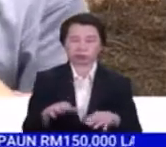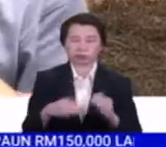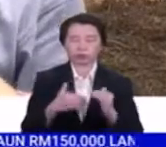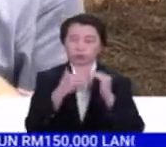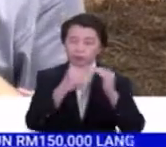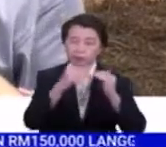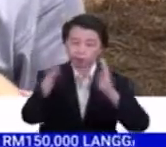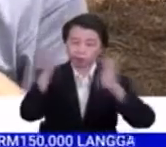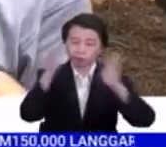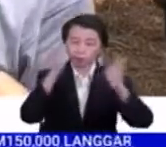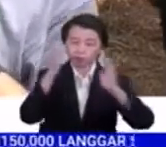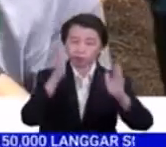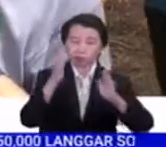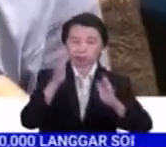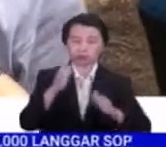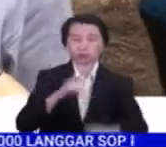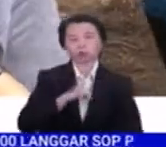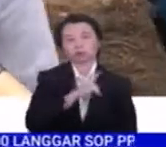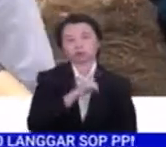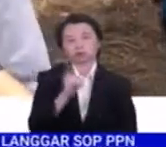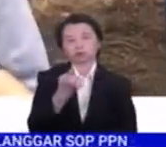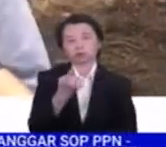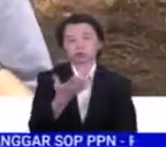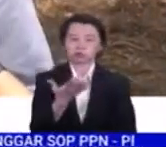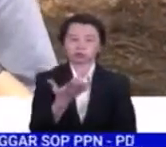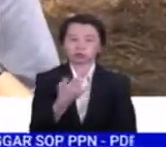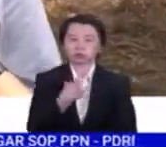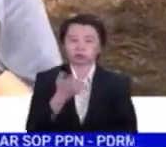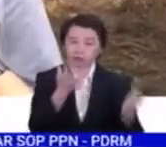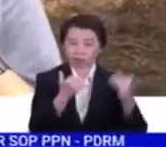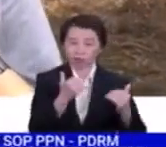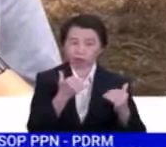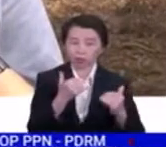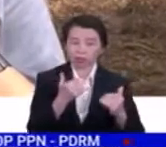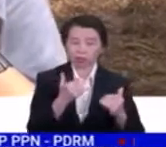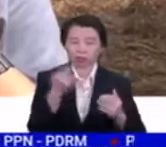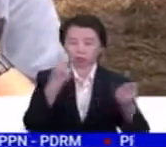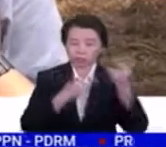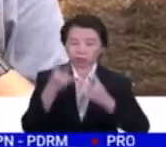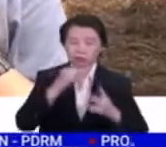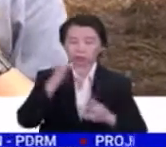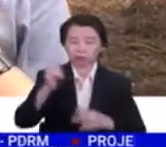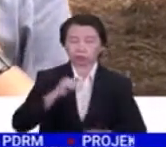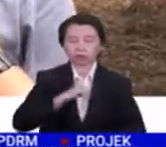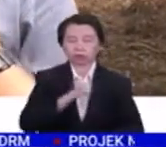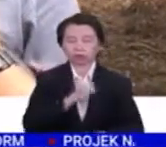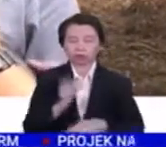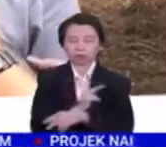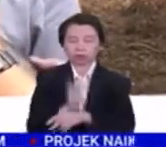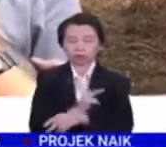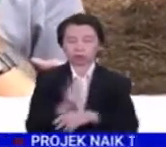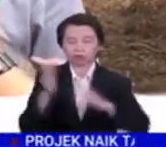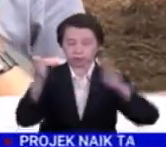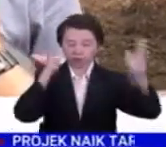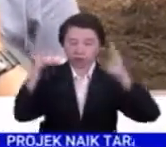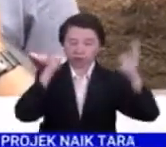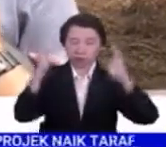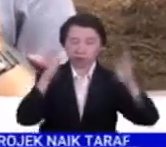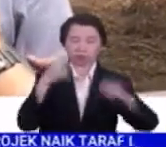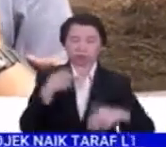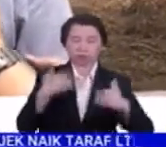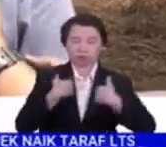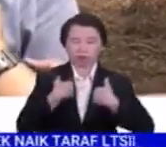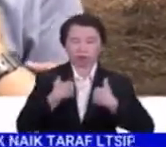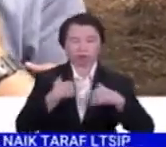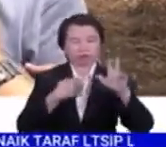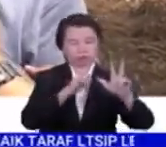peringkat kebangsaan je yang merasa lembaga ya, tapi kita nak turun supaya dihayati oleh semua ahli koperasi di Malaysia ni, kita ada